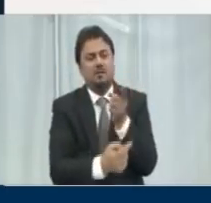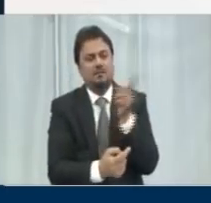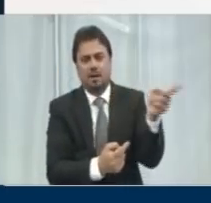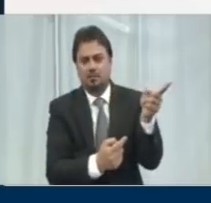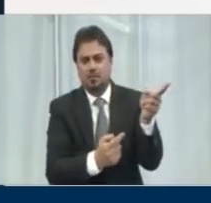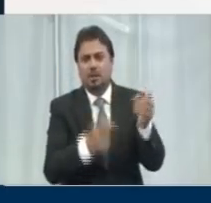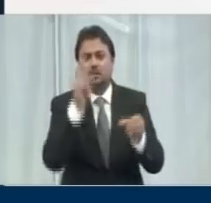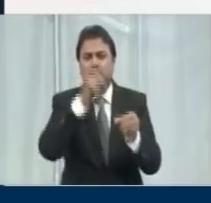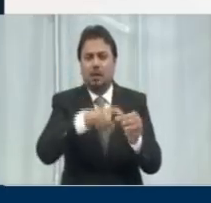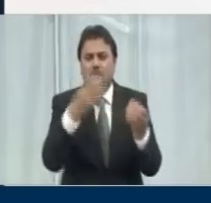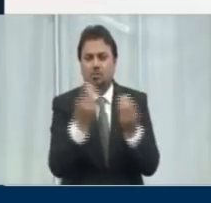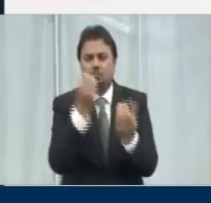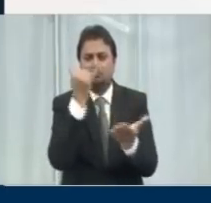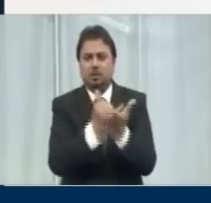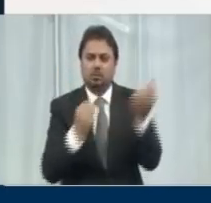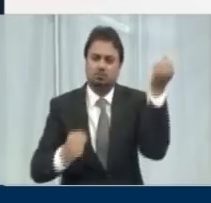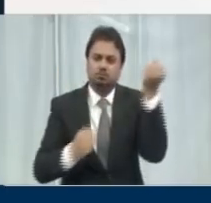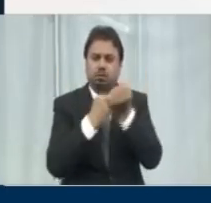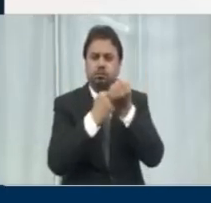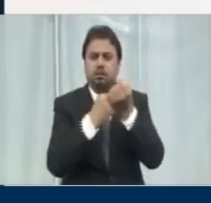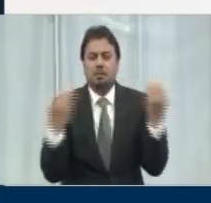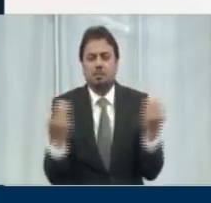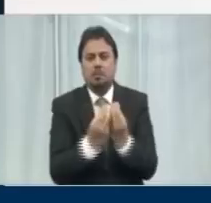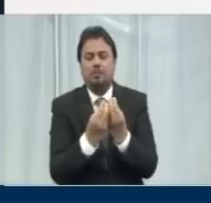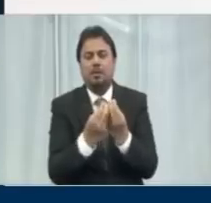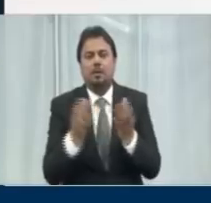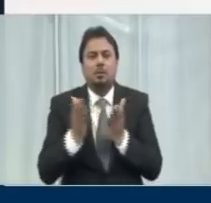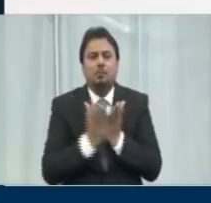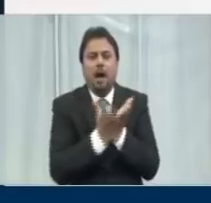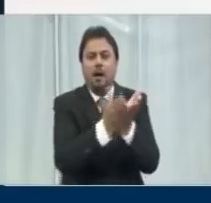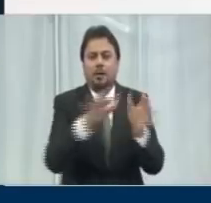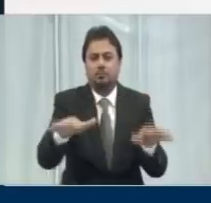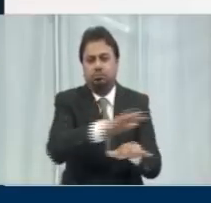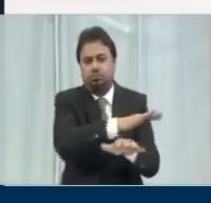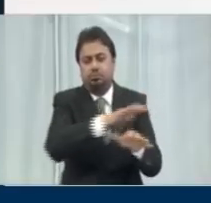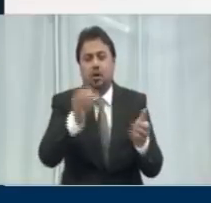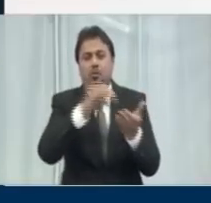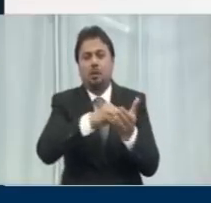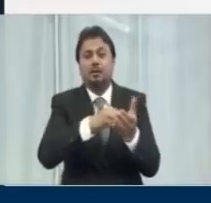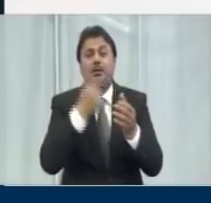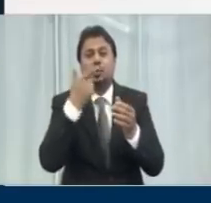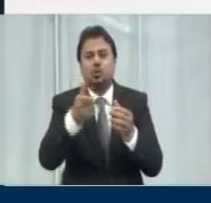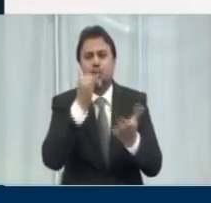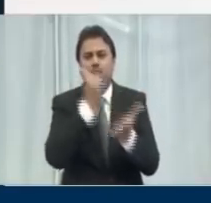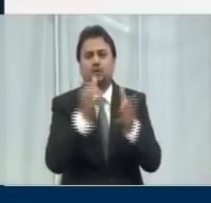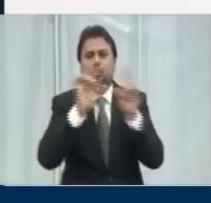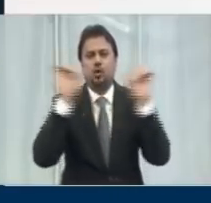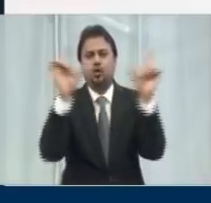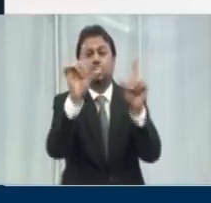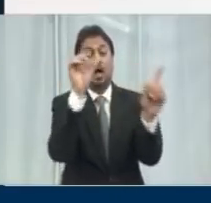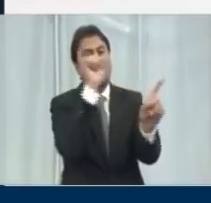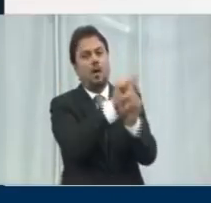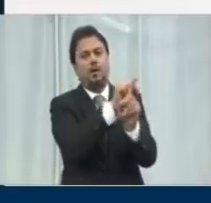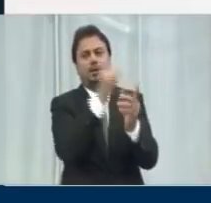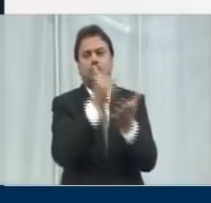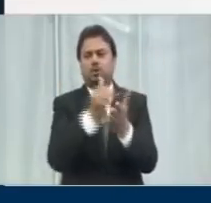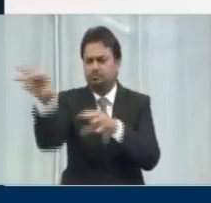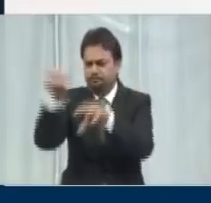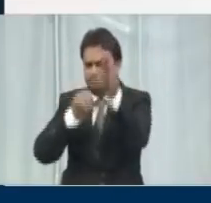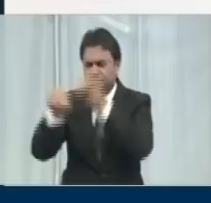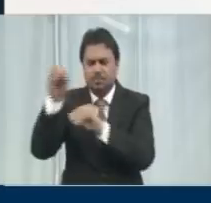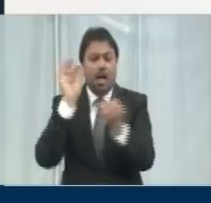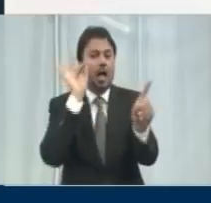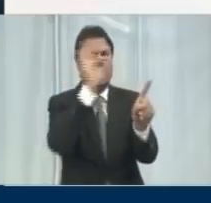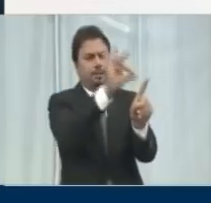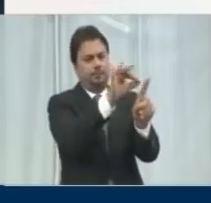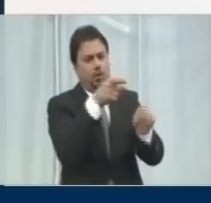تمت بالتعاون مع الجهات الساندة في الميناء، وتمت عملية الإتلاف من قبل لجنة متخصصة شكلت لهذا